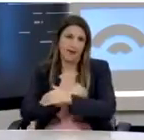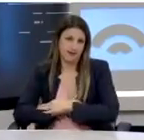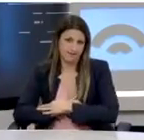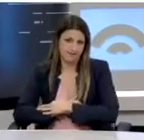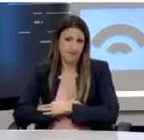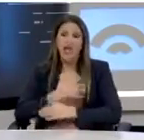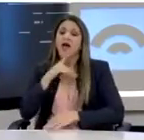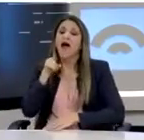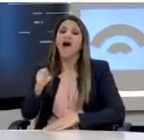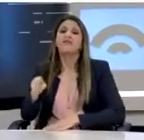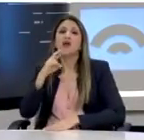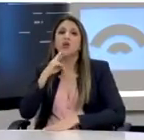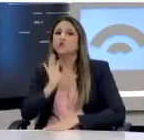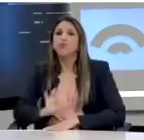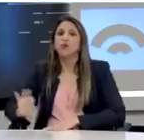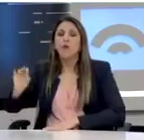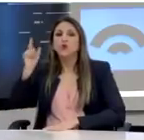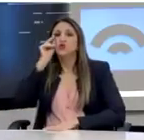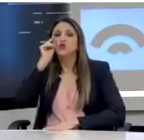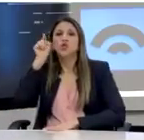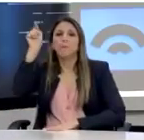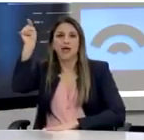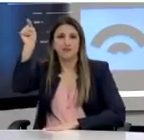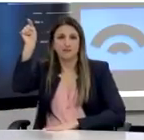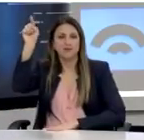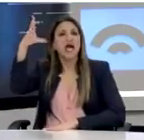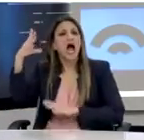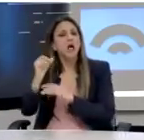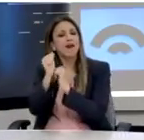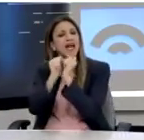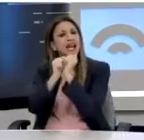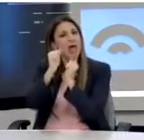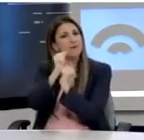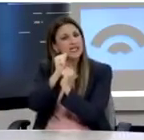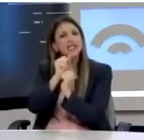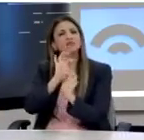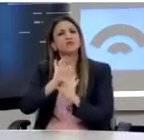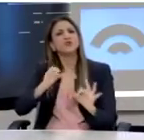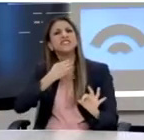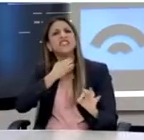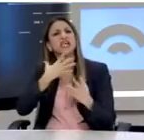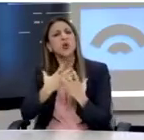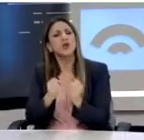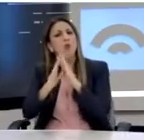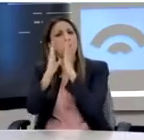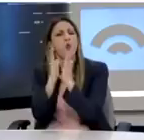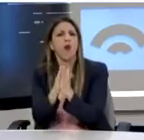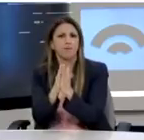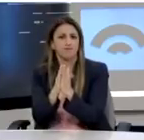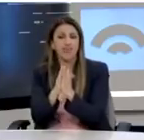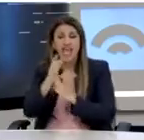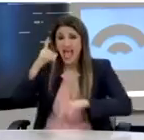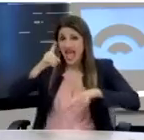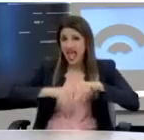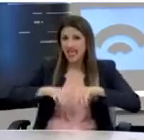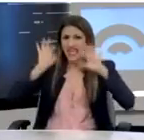η οποία ομιλείται στα Σκόπια και έχει και γραμματική και συντακτικών. Στην ελληνική Μακεδονία ομιλείται